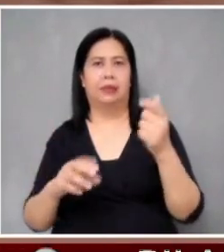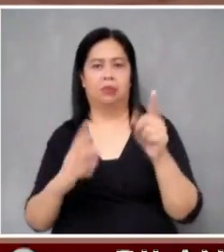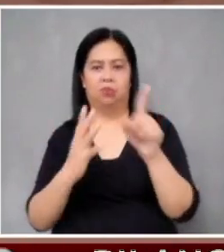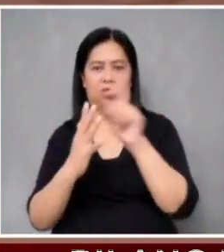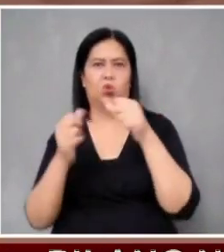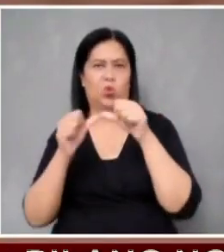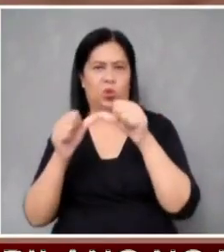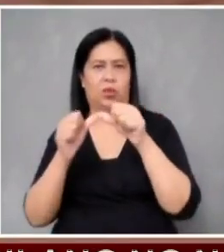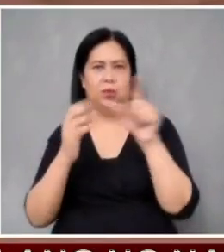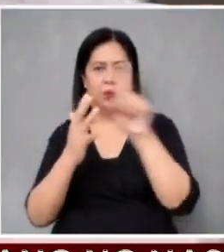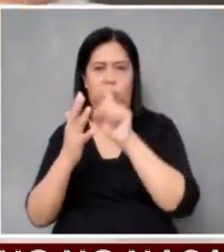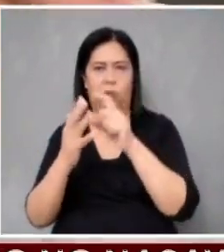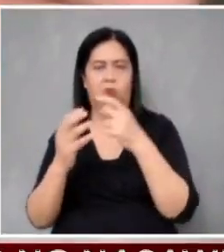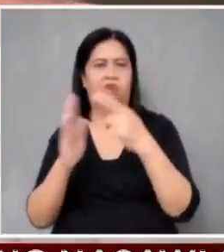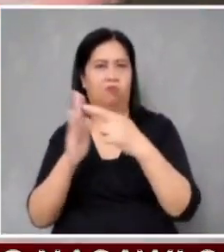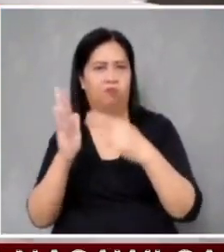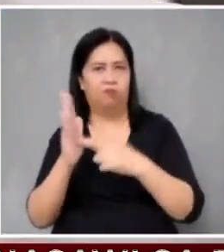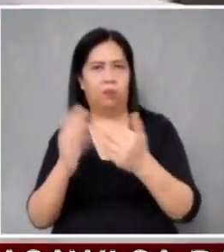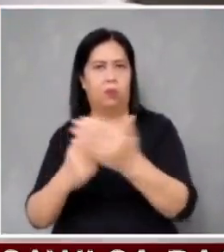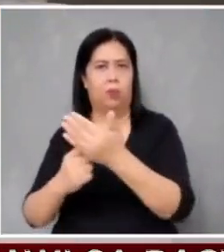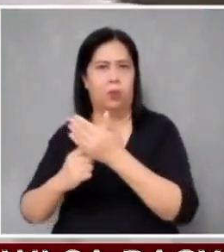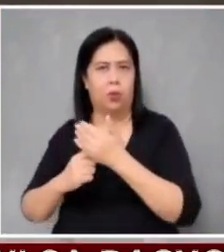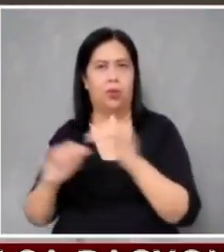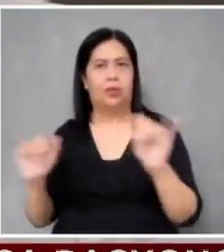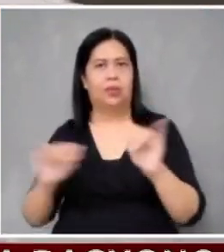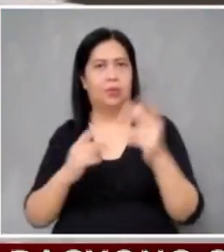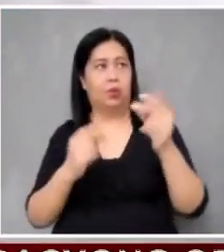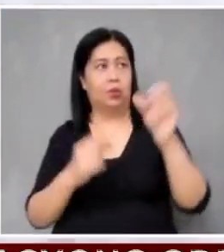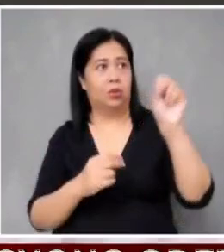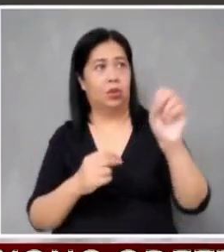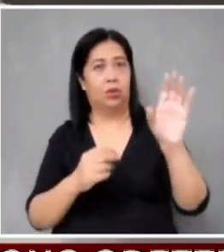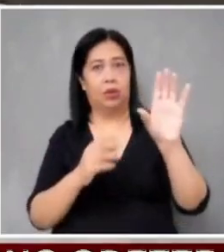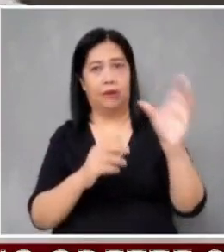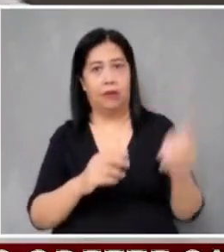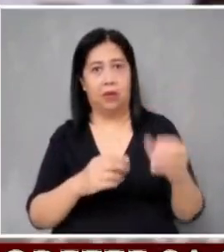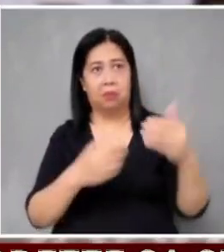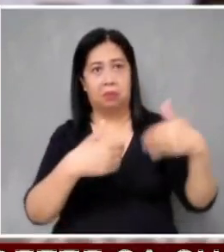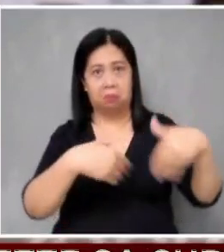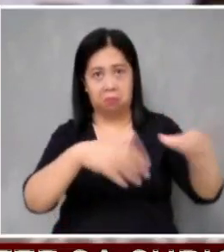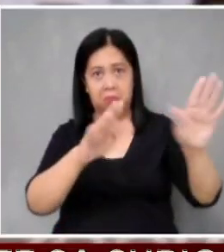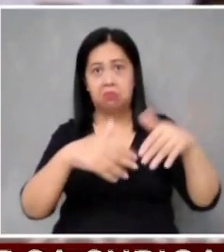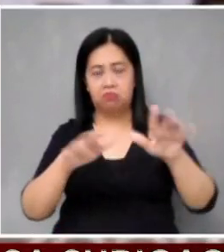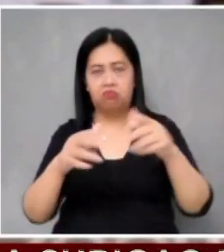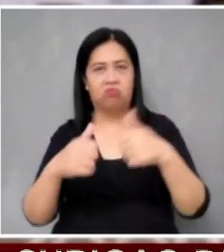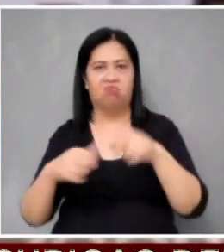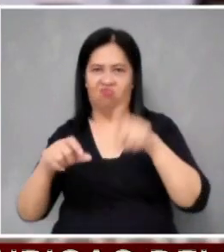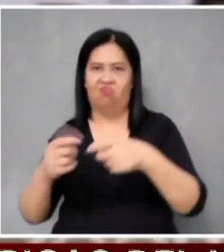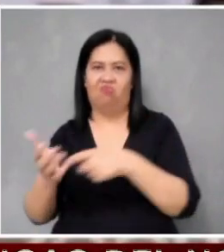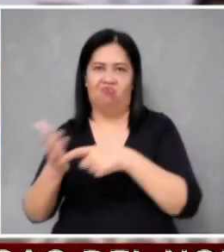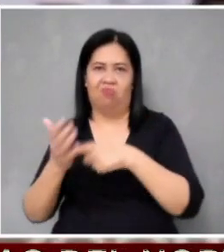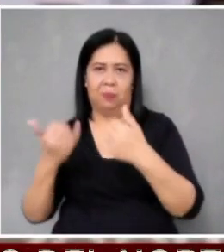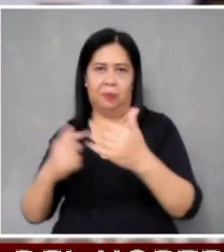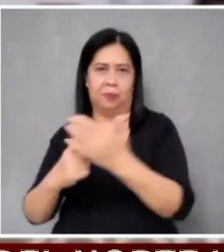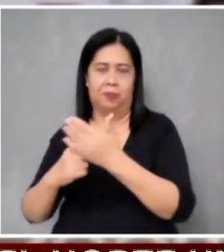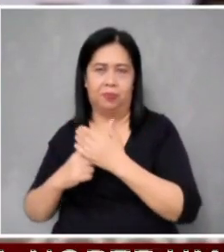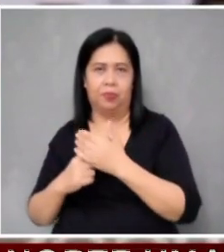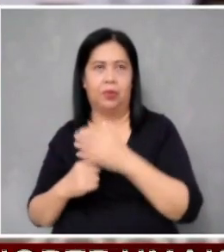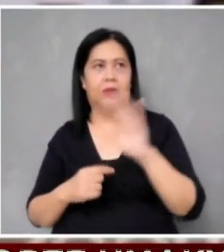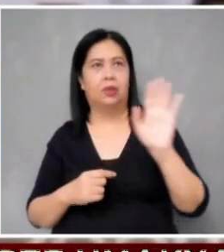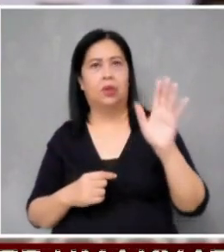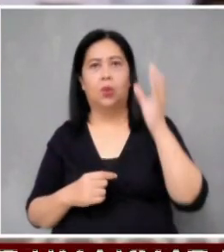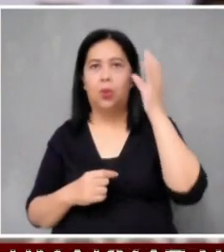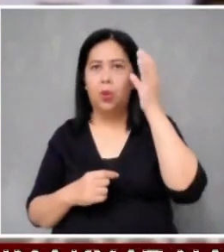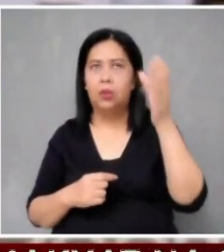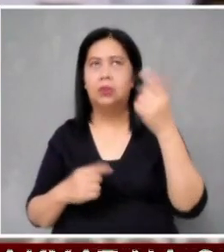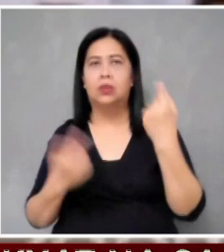quarantine protocols gaya ng ginawa ng South Africa. Sa ngayon, yan mga konsepto na yan at saka yung mga